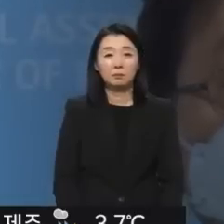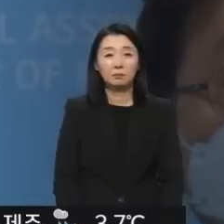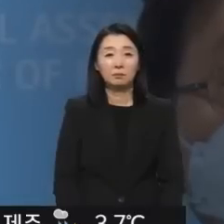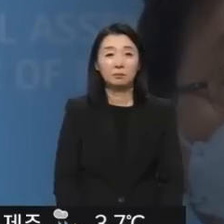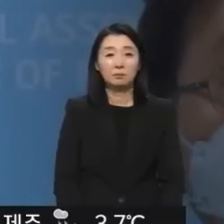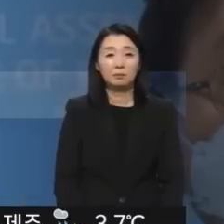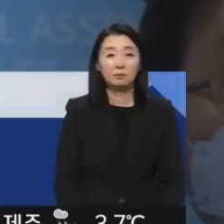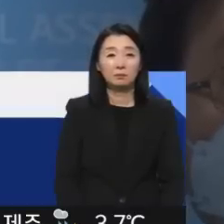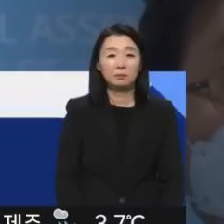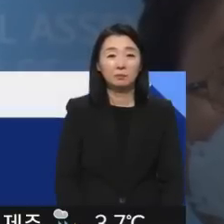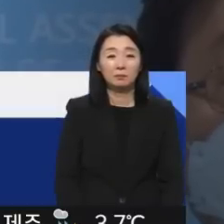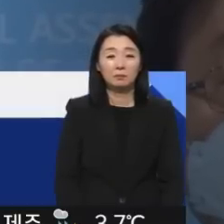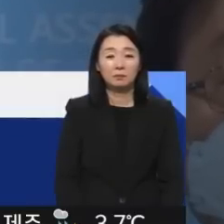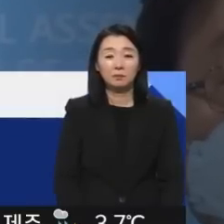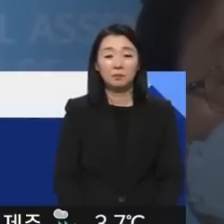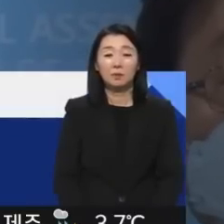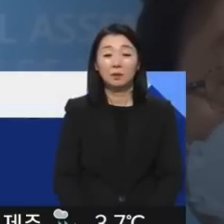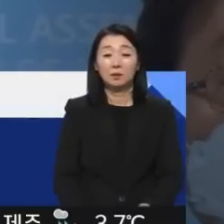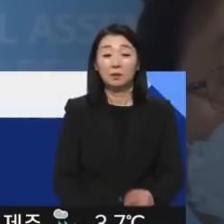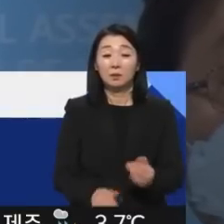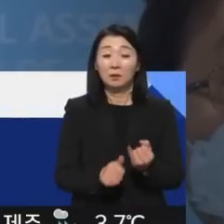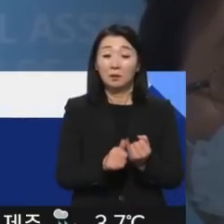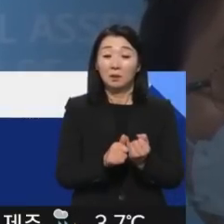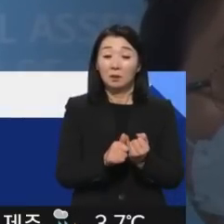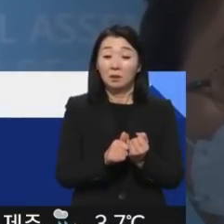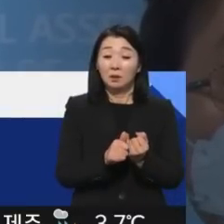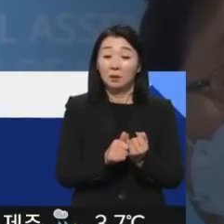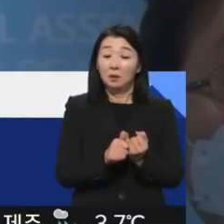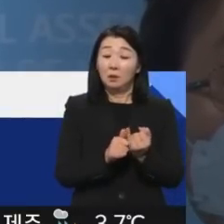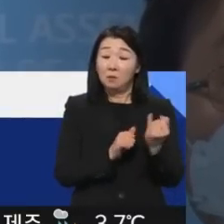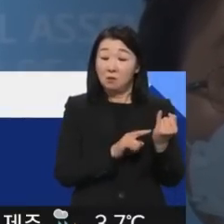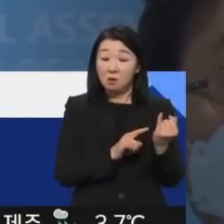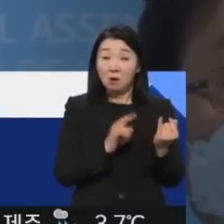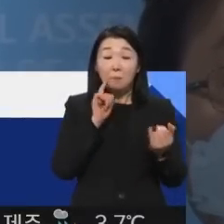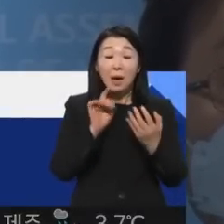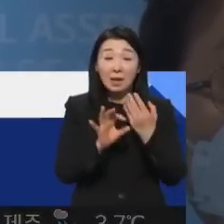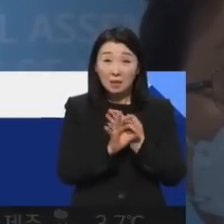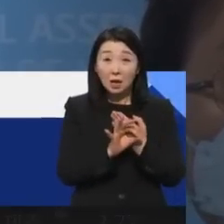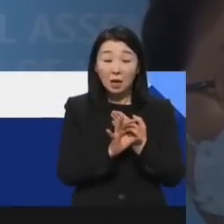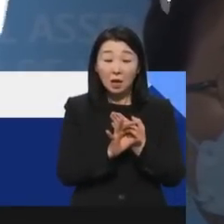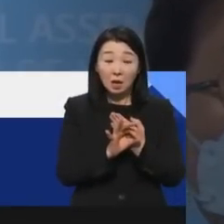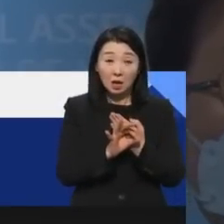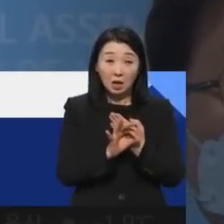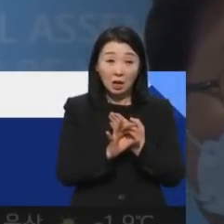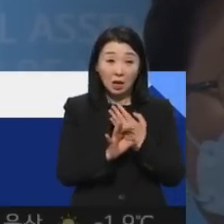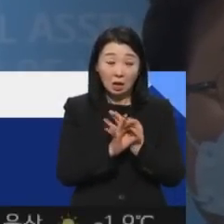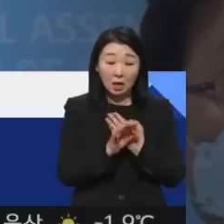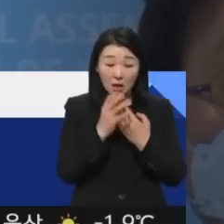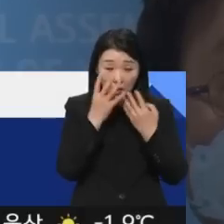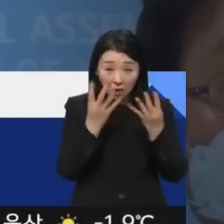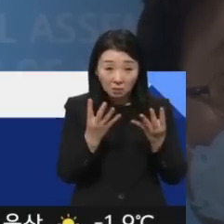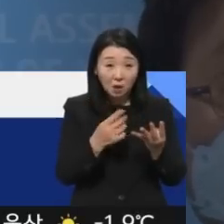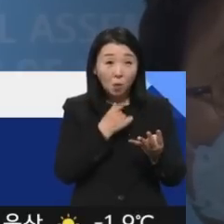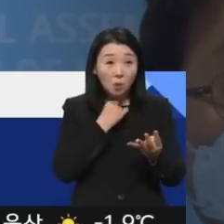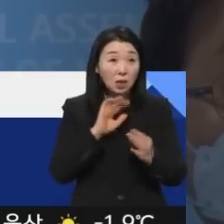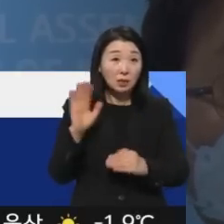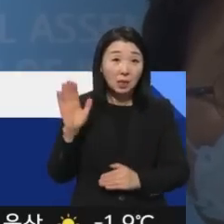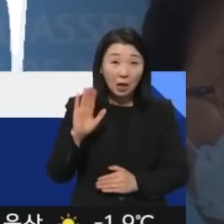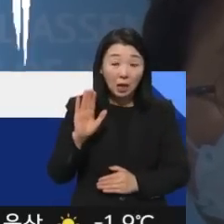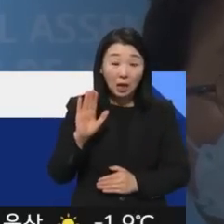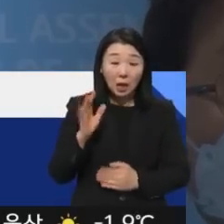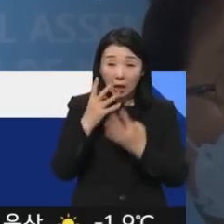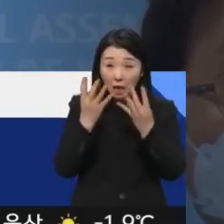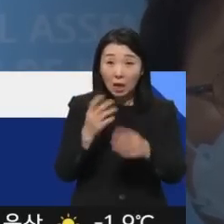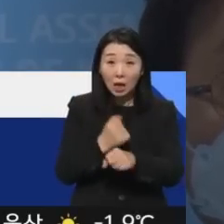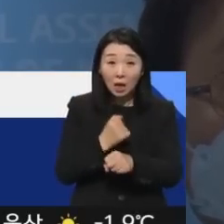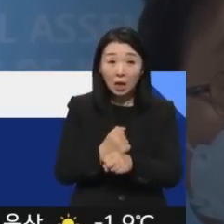아마 김정순 씨 얘기를 들어보니까 본인은 만약에 가석방이 본인이 원치 않는데도 이루어지게 되었을 때